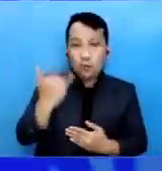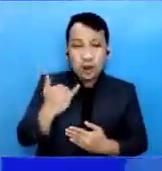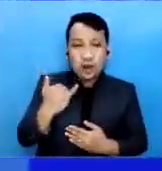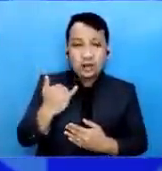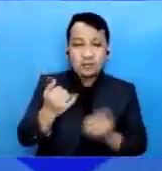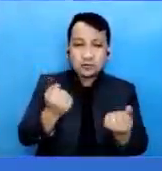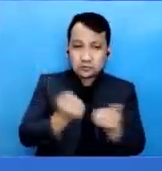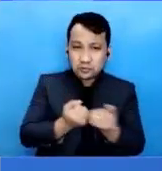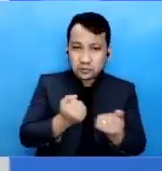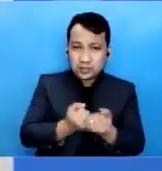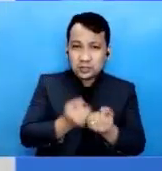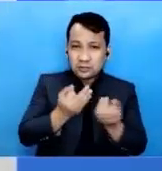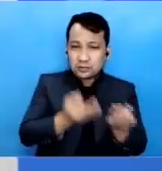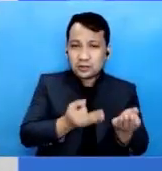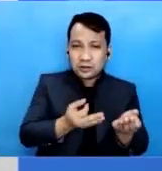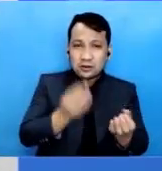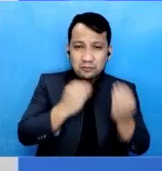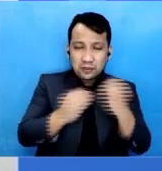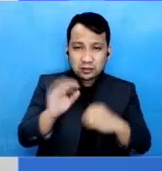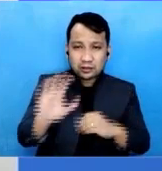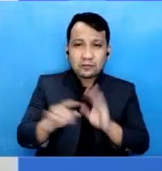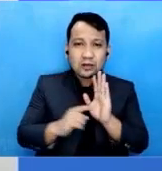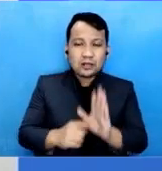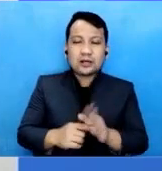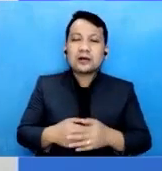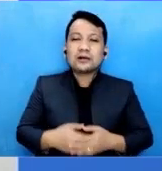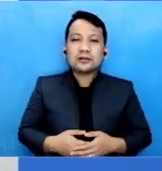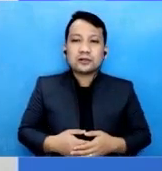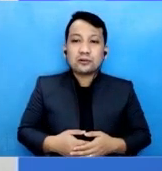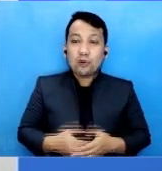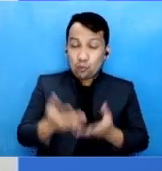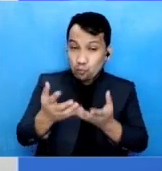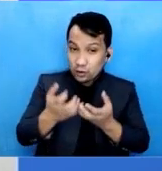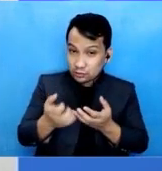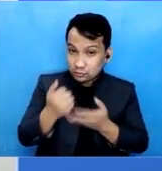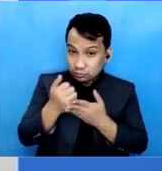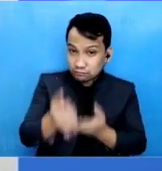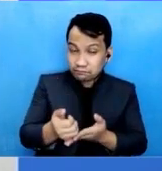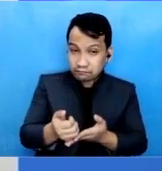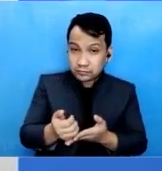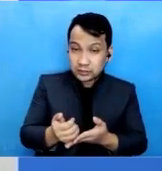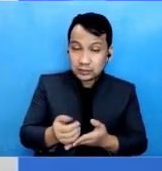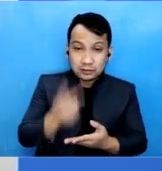ang pangangailangan ng kanilang mga alaga. Sa mga nais pong tumulong,